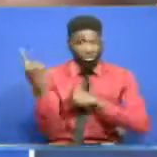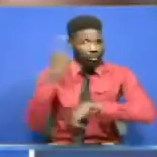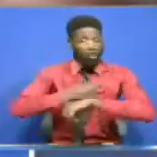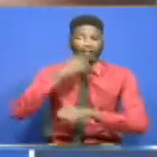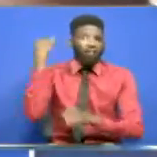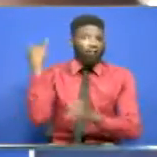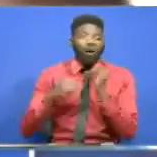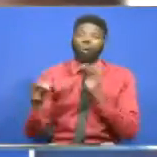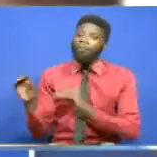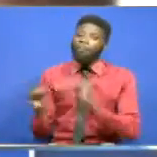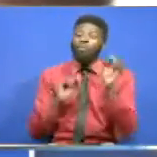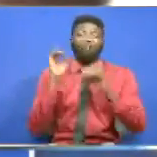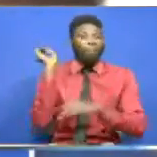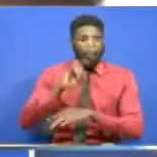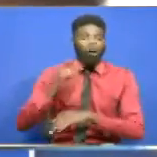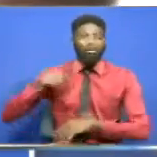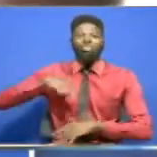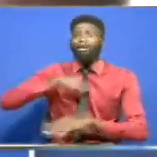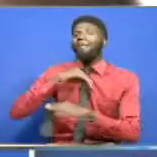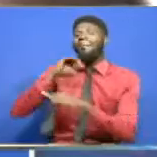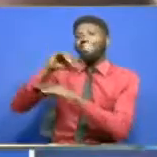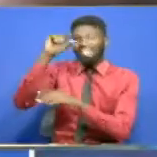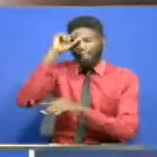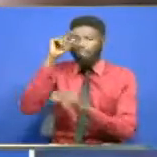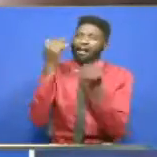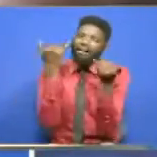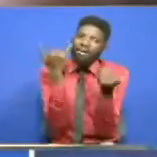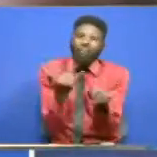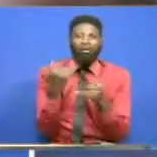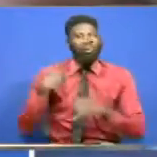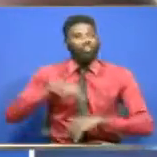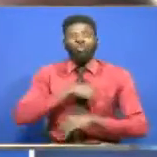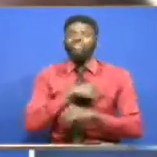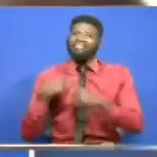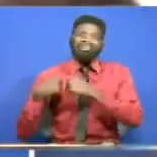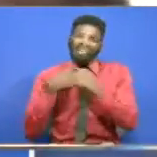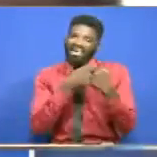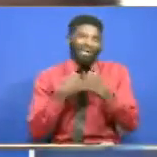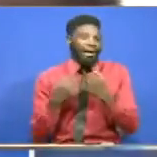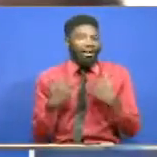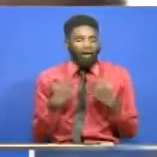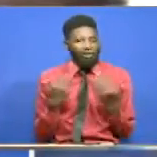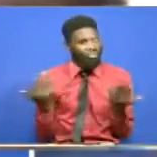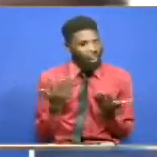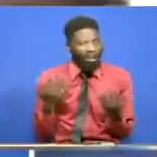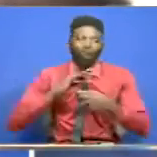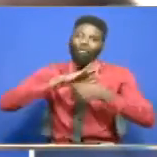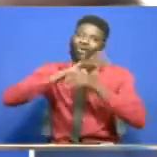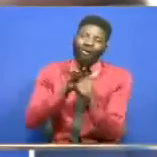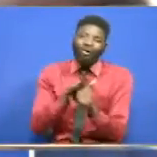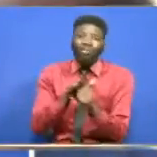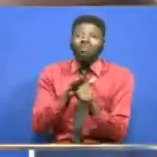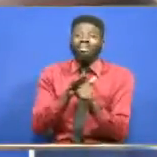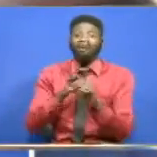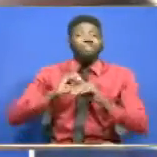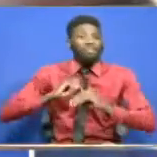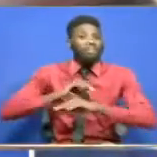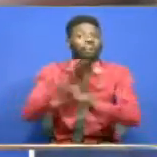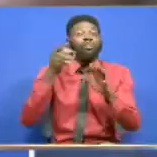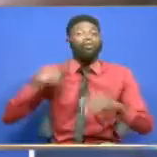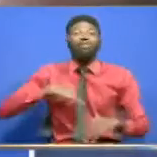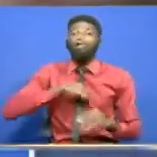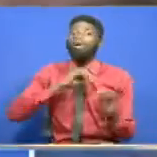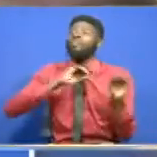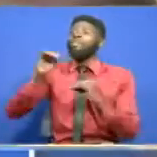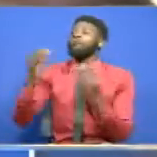Sasa tunauliza hivi serikali, na venye hii tuko na mzigo ya hii corona yenye imeingia, tutaenda